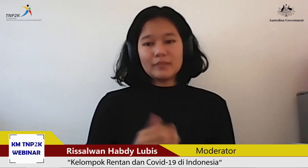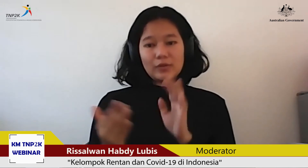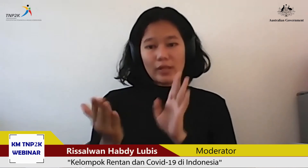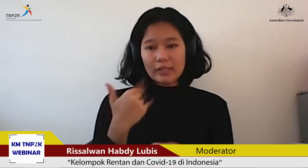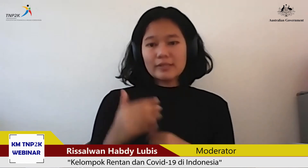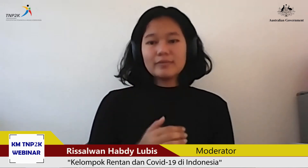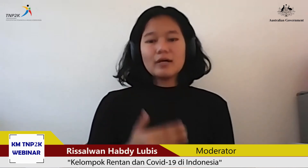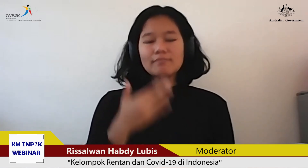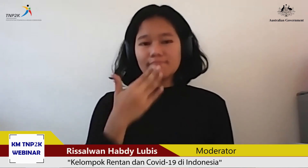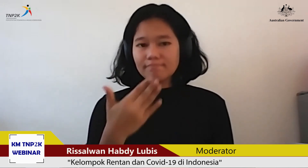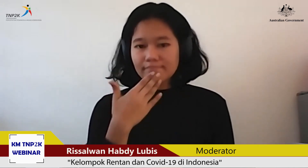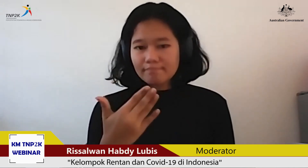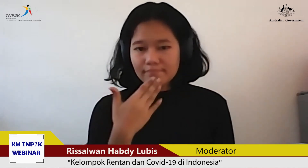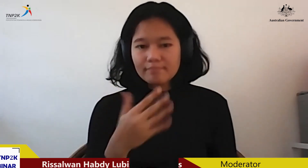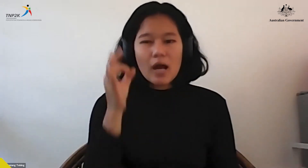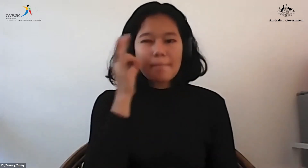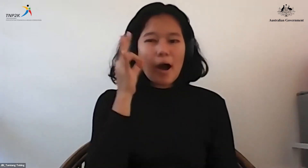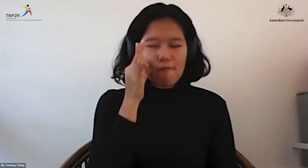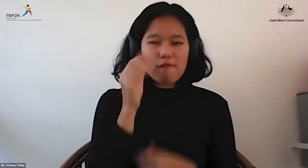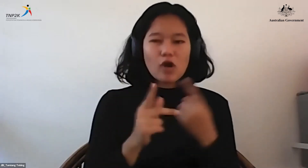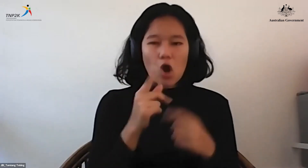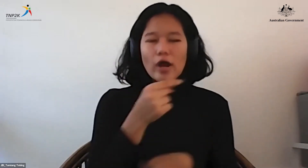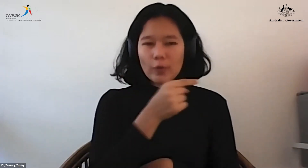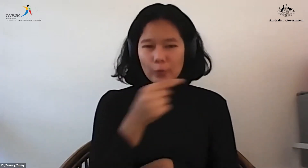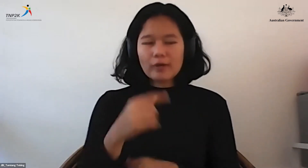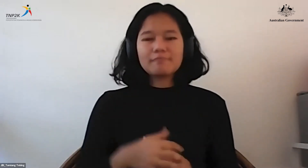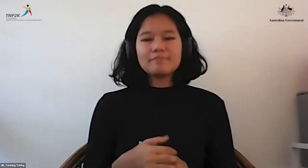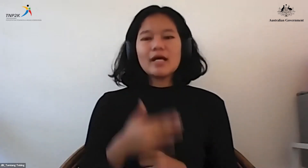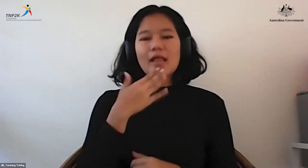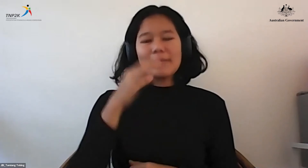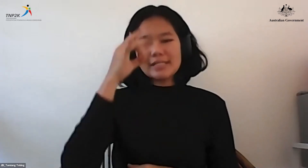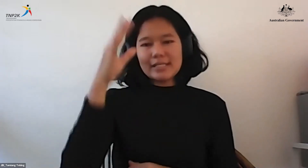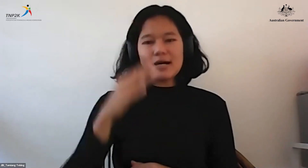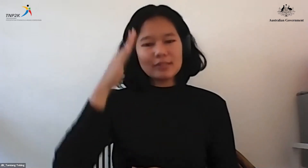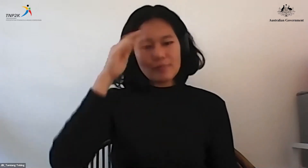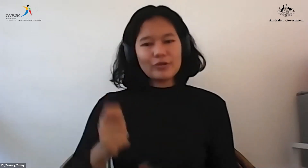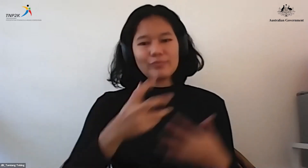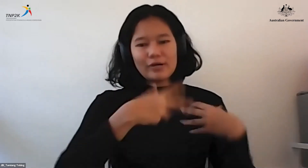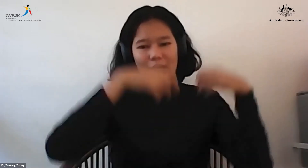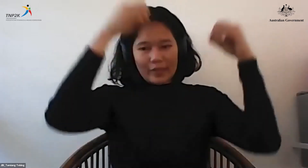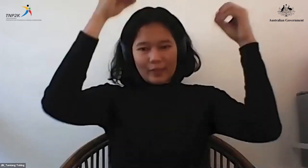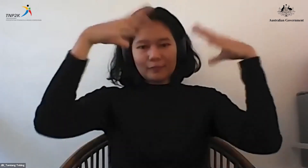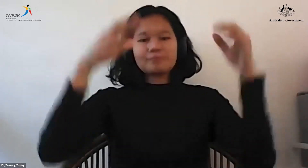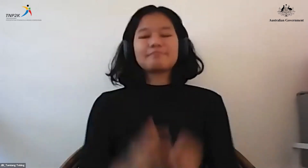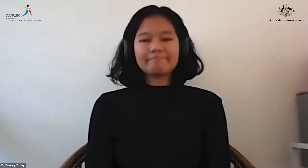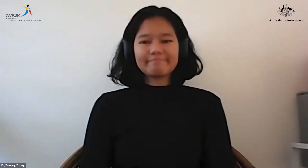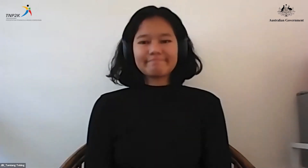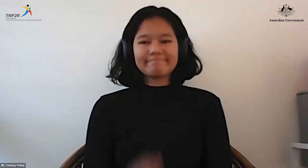kami ucapkan terima kasih dan mohon maaf jika ada yang kurang berkenan. Selamat siang, Assalamualaikum warahmatullahi wabarakatuh.